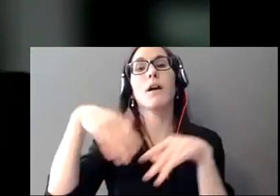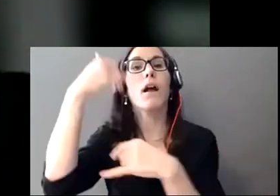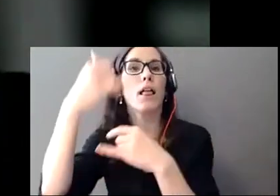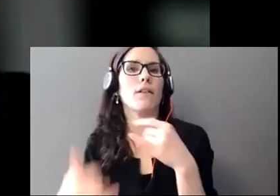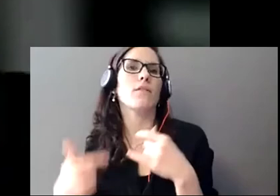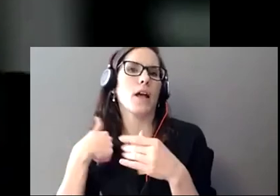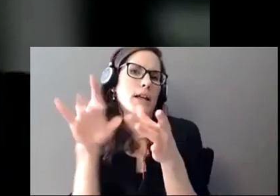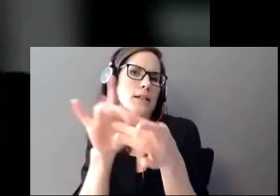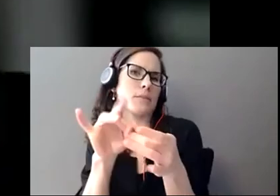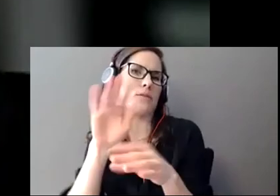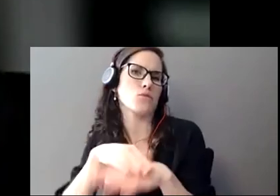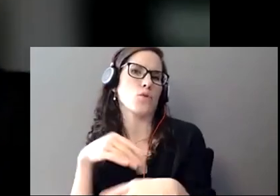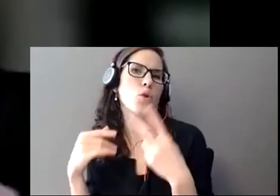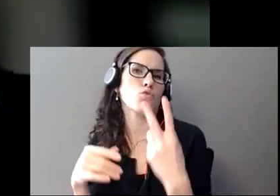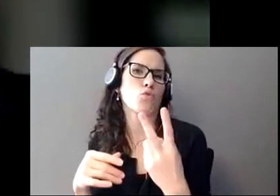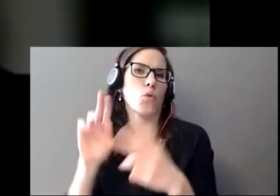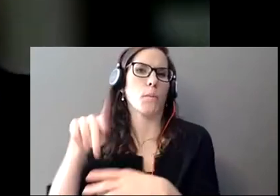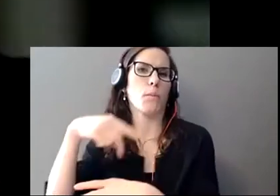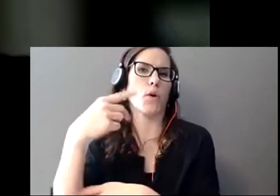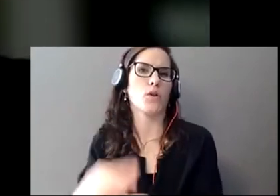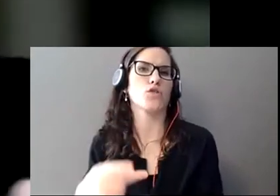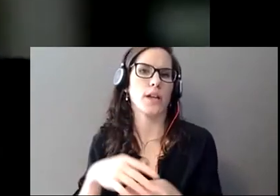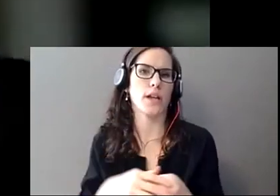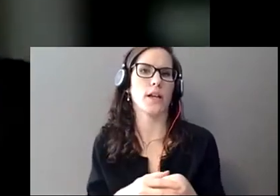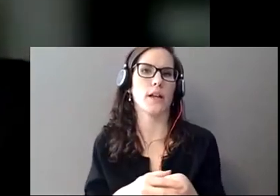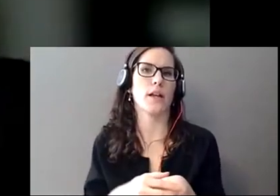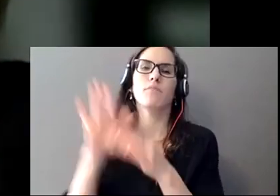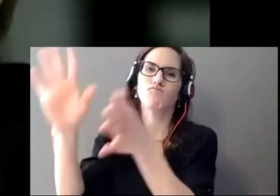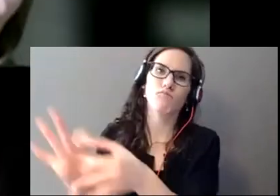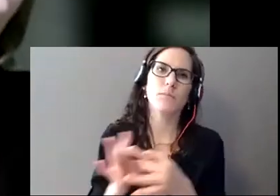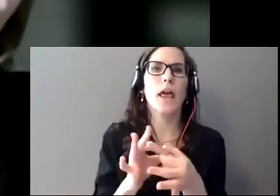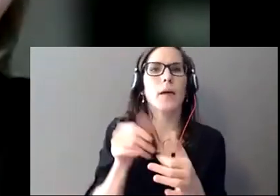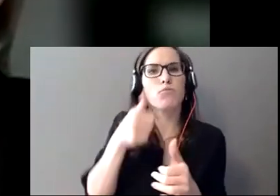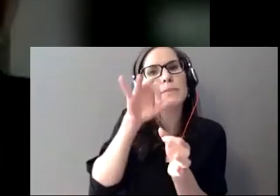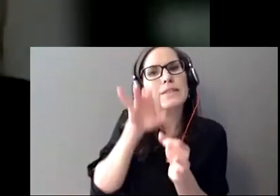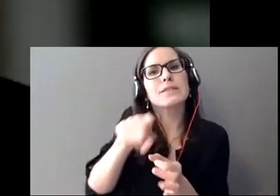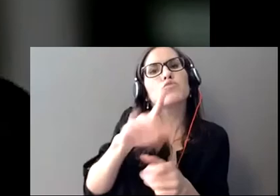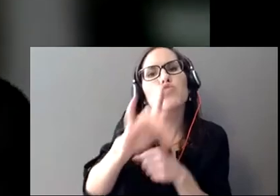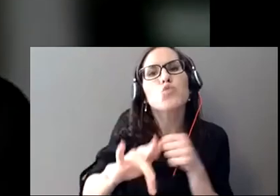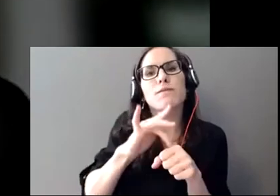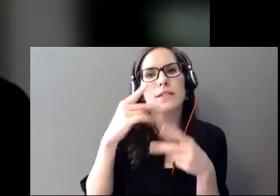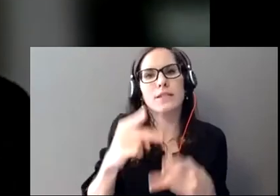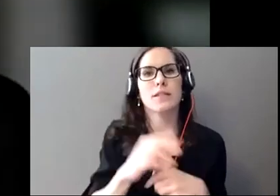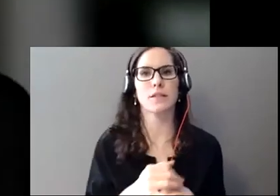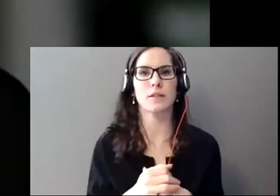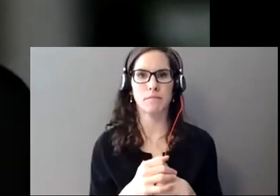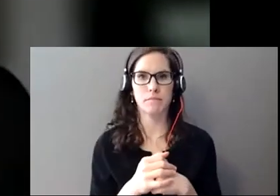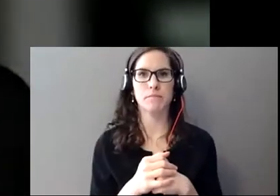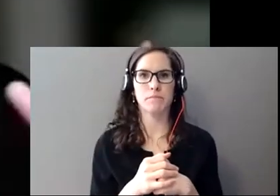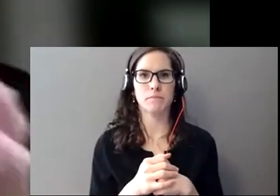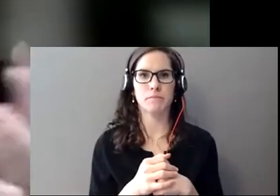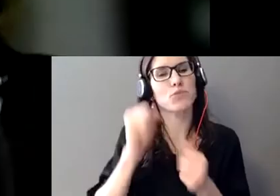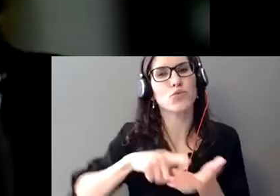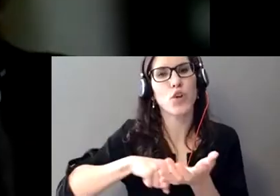'univers de l'université. Pour illustrer ces propos